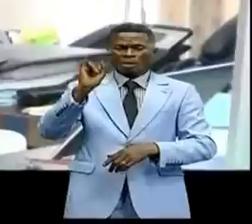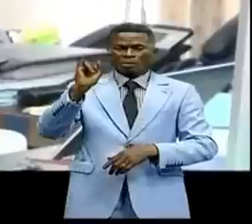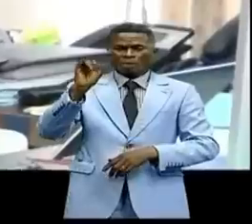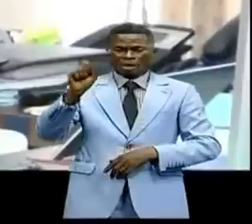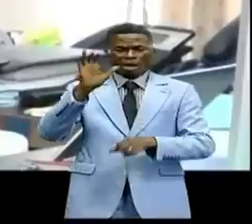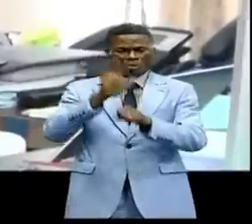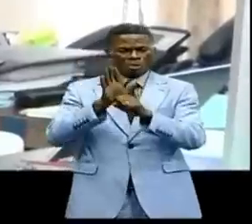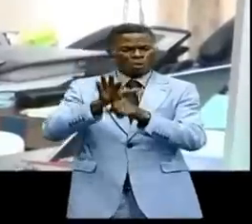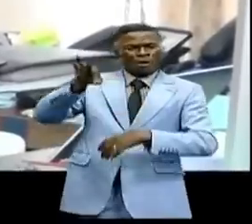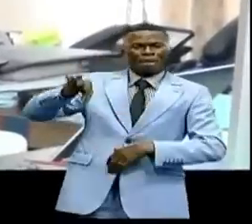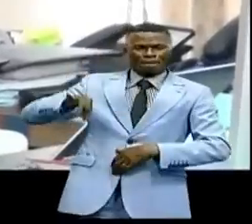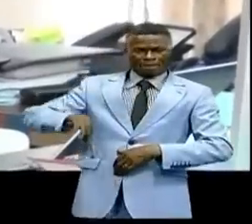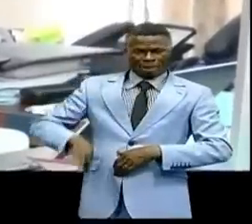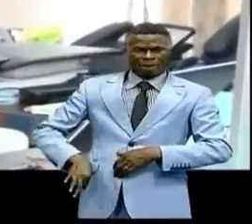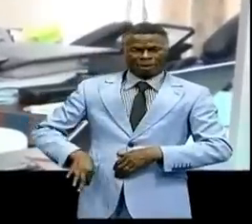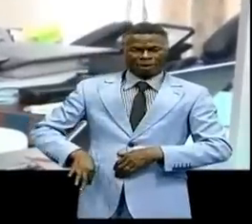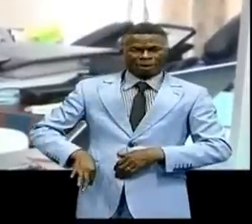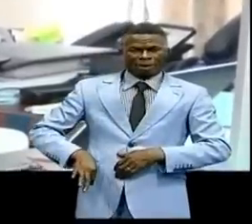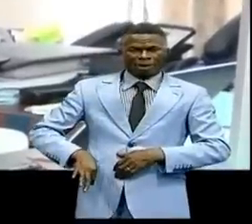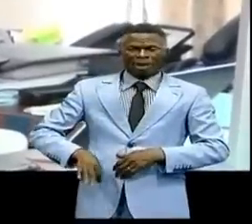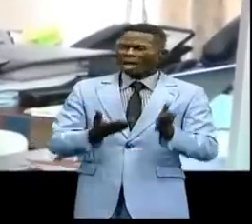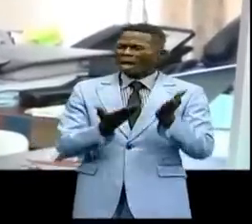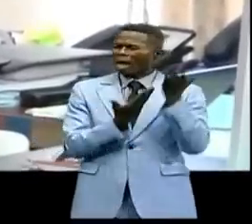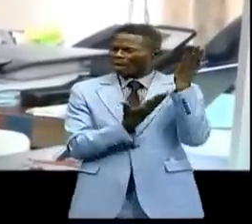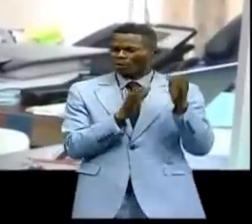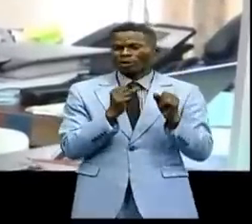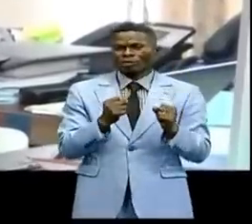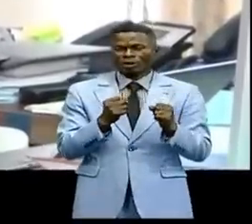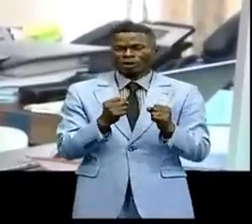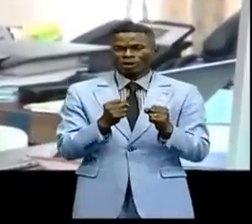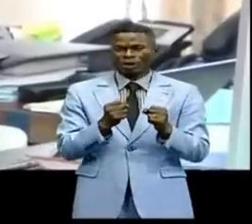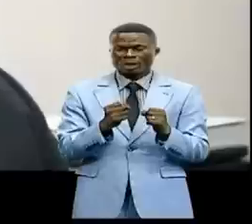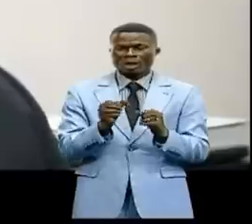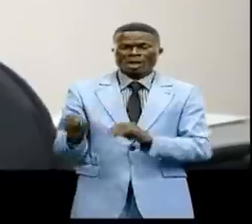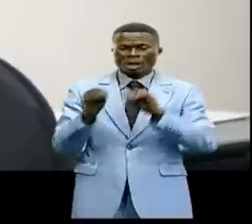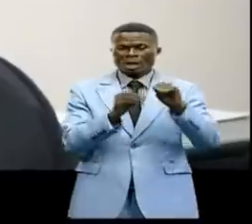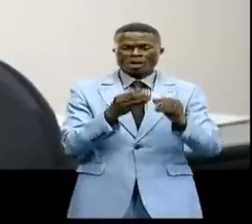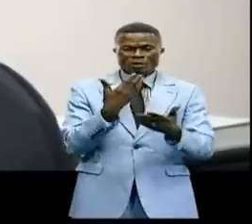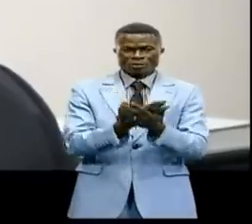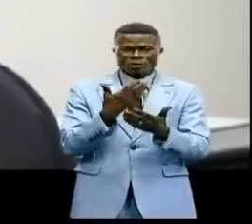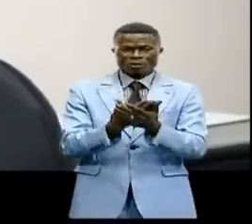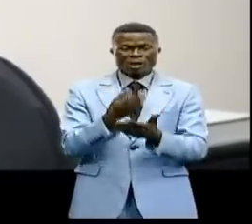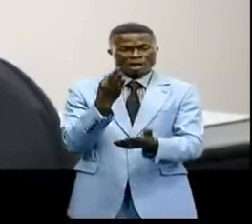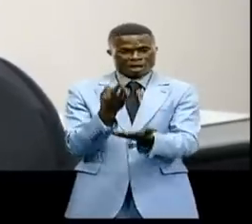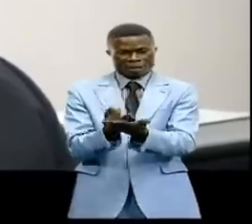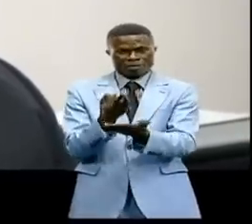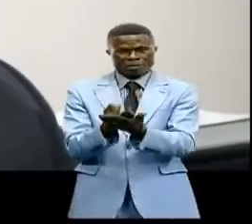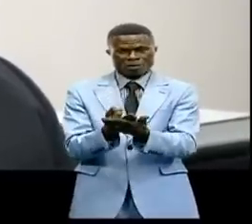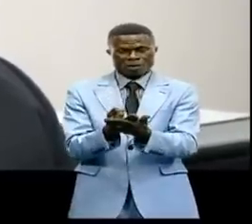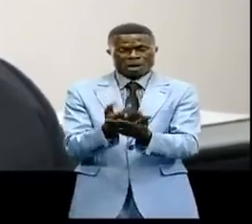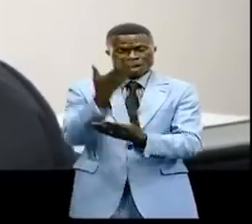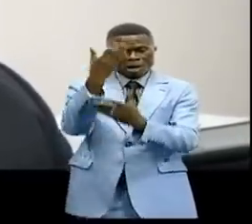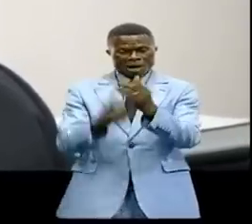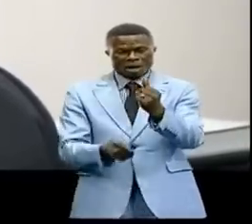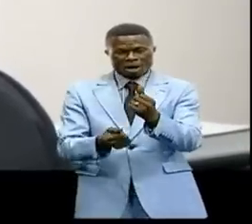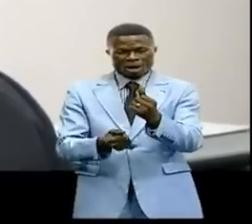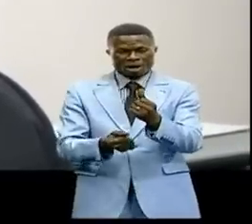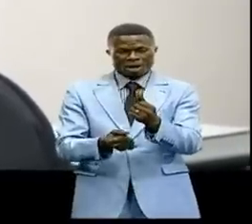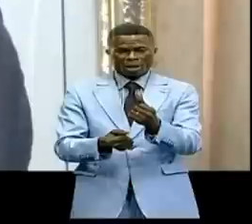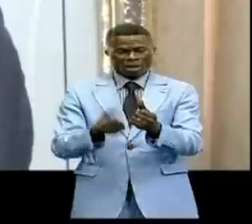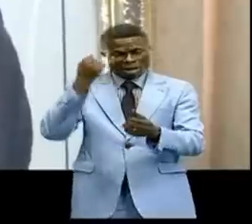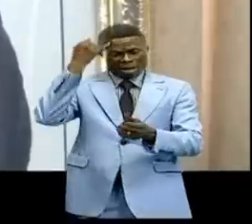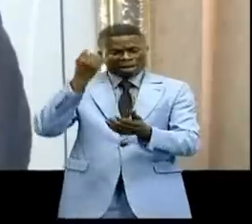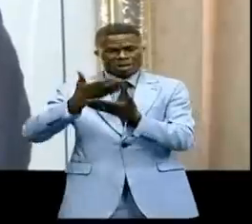plusieurs avantages, dont les plus importants sont la mise en place rapide du financement, l'absence d'apport